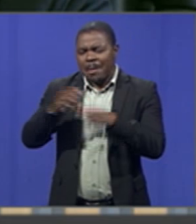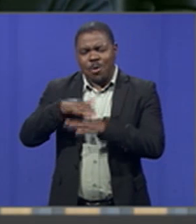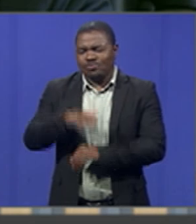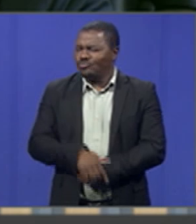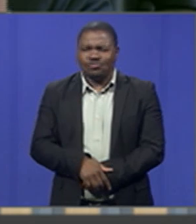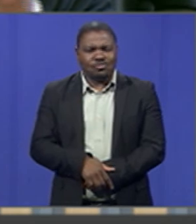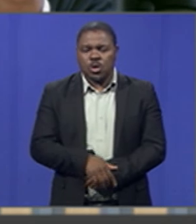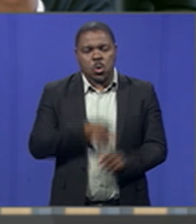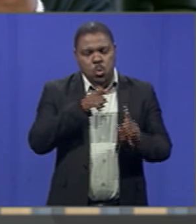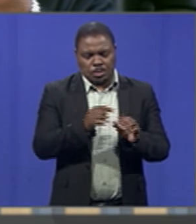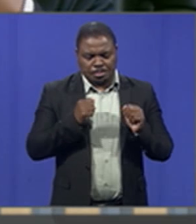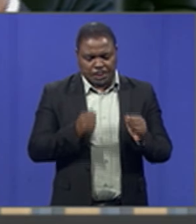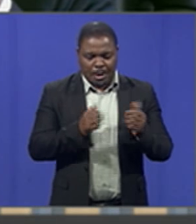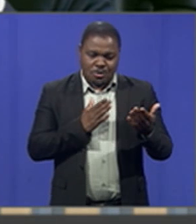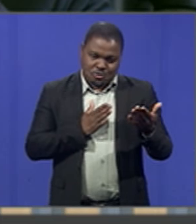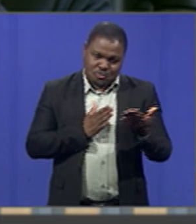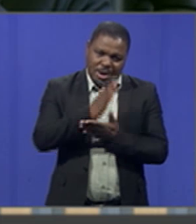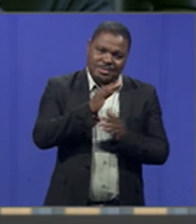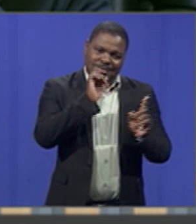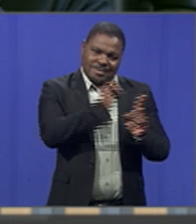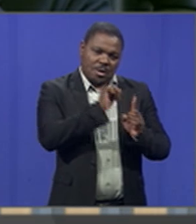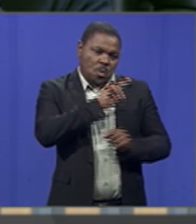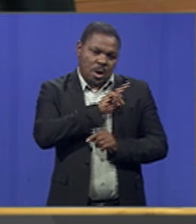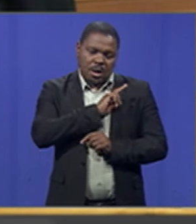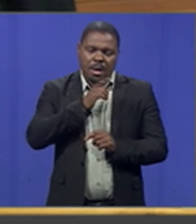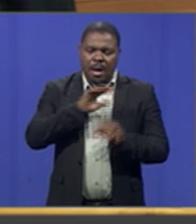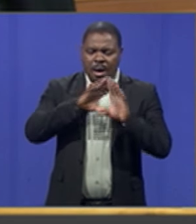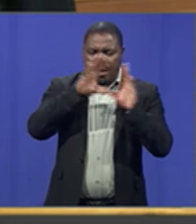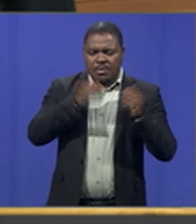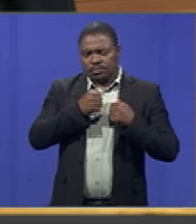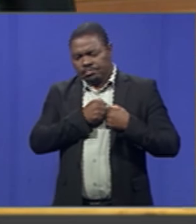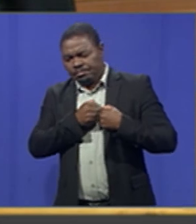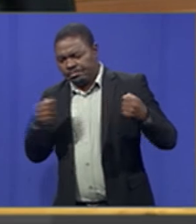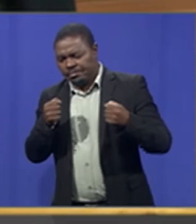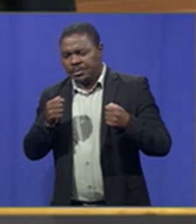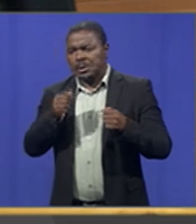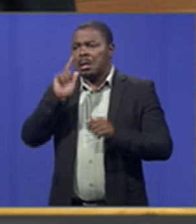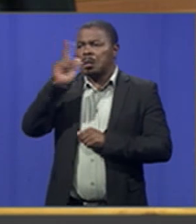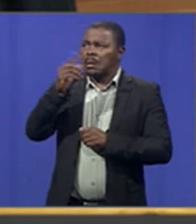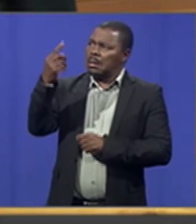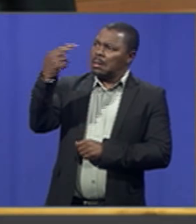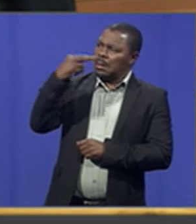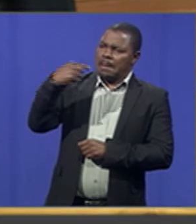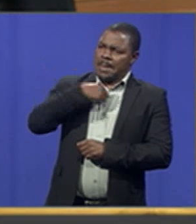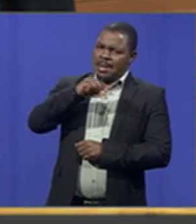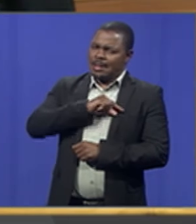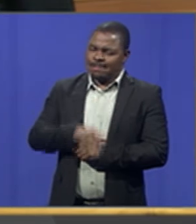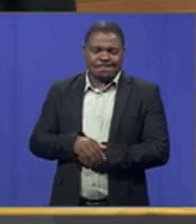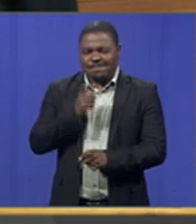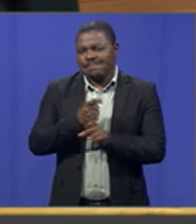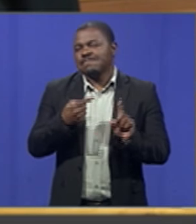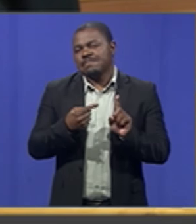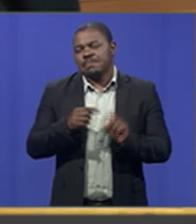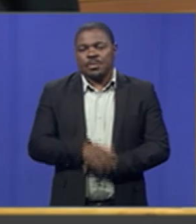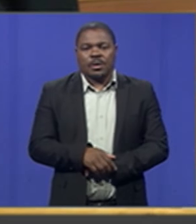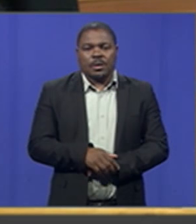jaaka tsweletse go dirisa tshwanelo ya gagwe ya go se batle go bua sengwe se se ka dirang a lebege jaaka ikete o molato.